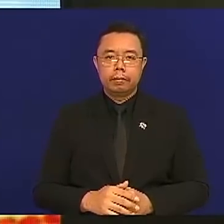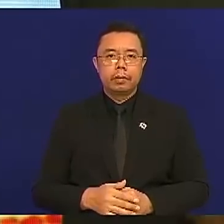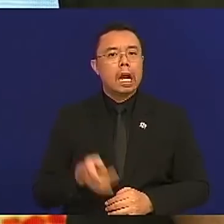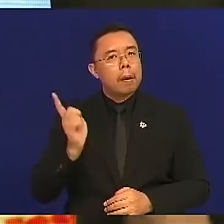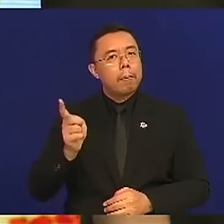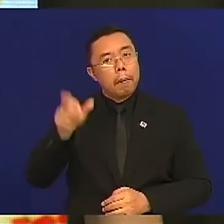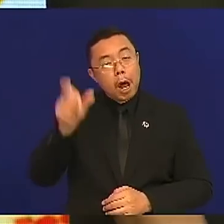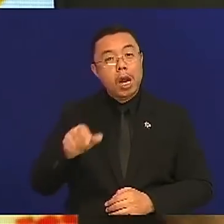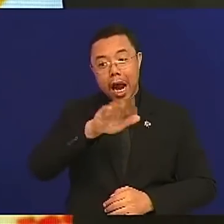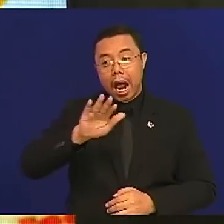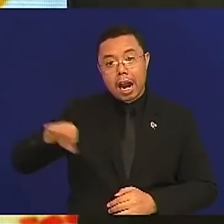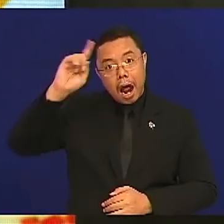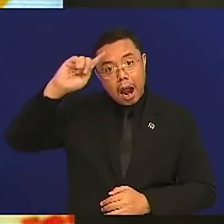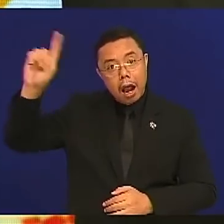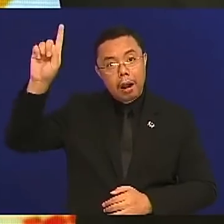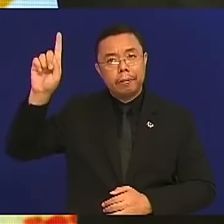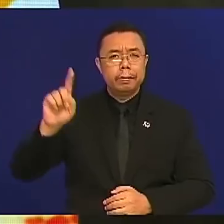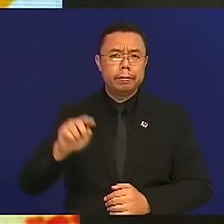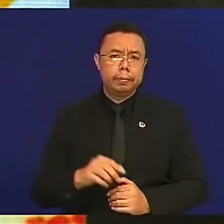Karena manusia anak-anak Allah.